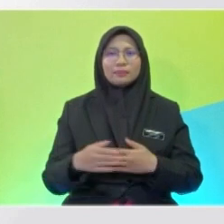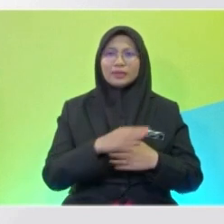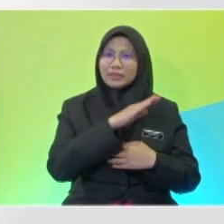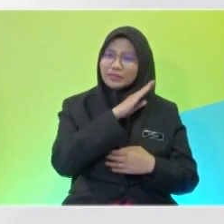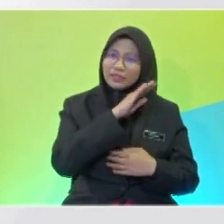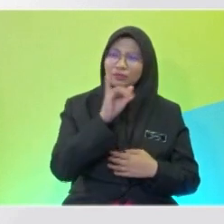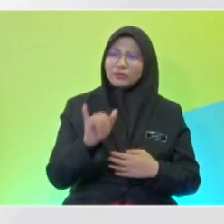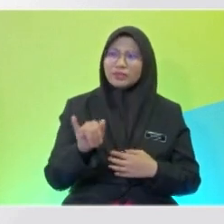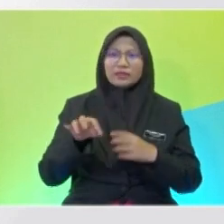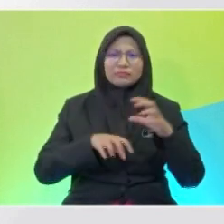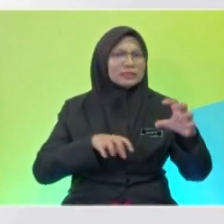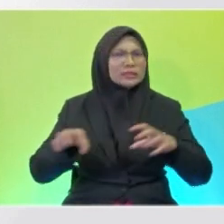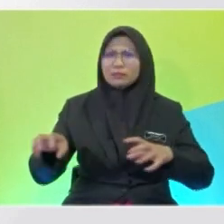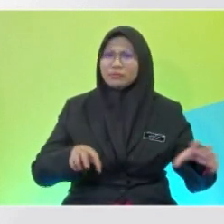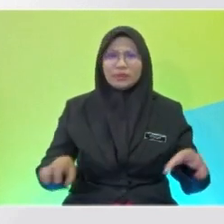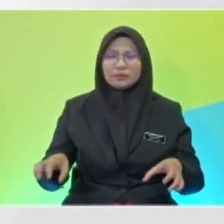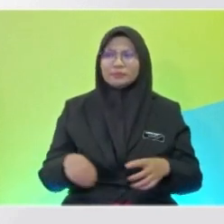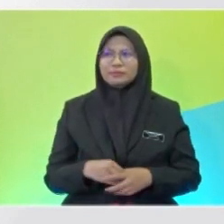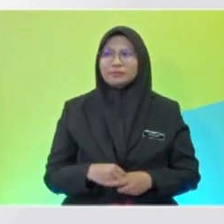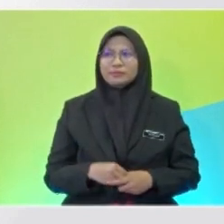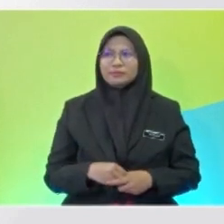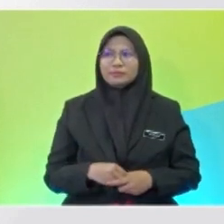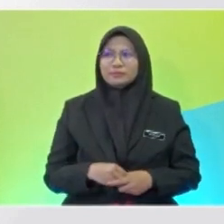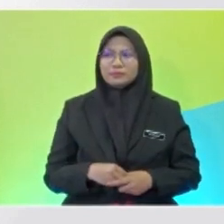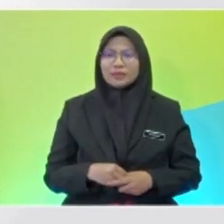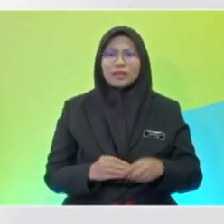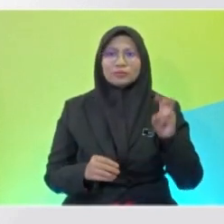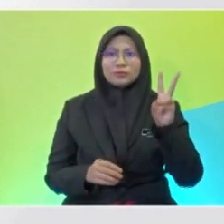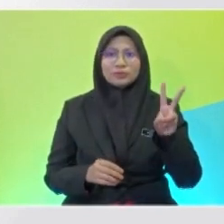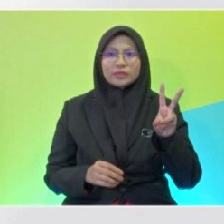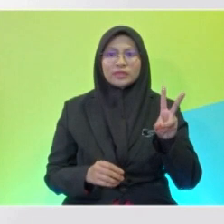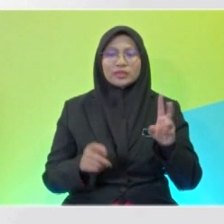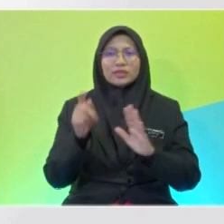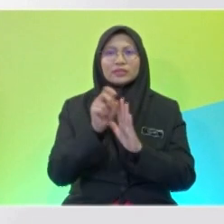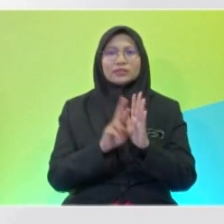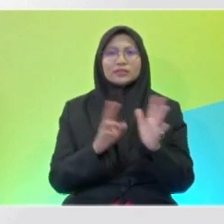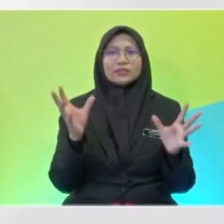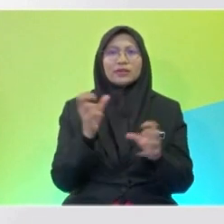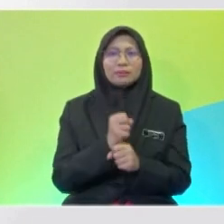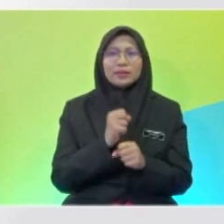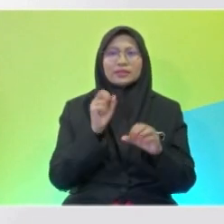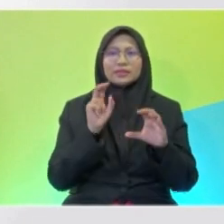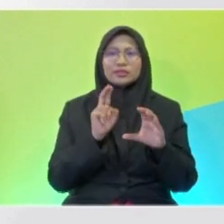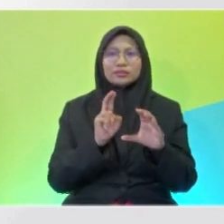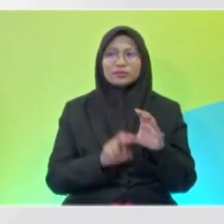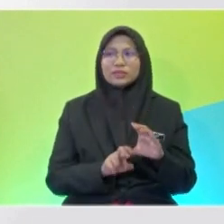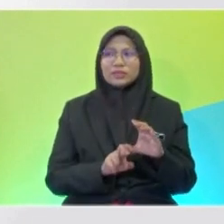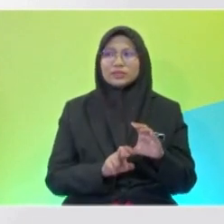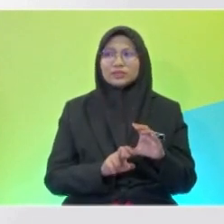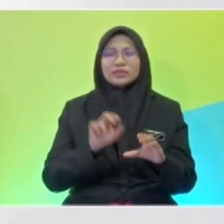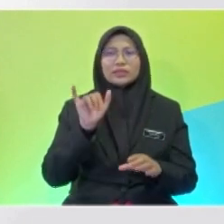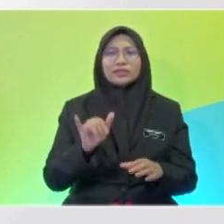kesesuaian calon menjawab Oke kemudian seterusnya terdapat kursi yang menghalang laluan Nah sudah tentu sangat membahayakan